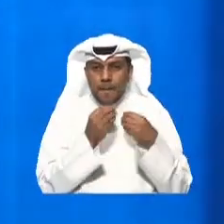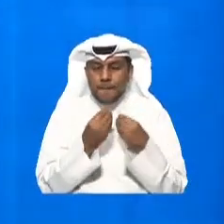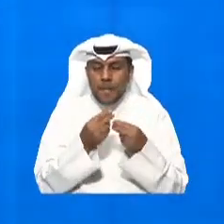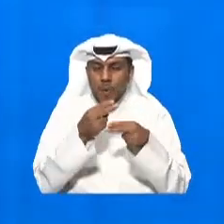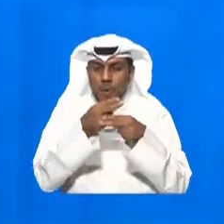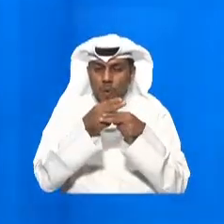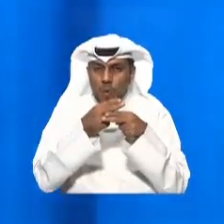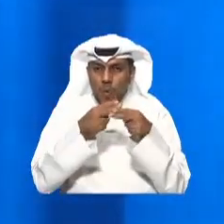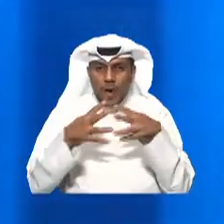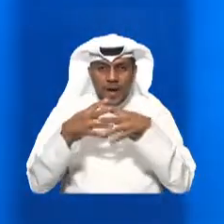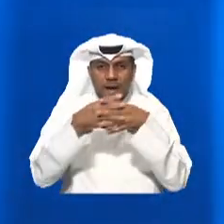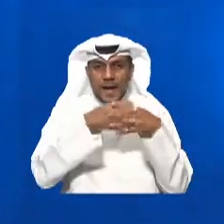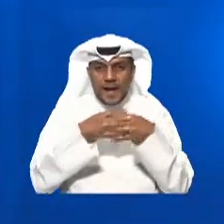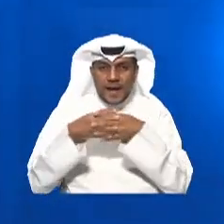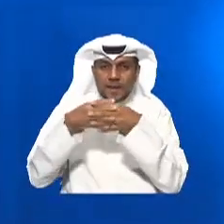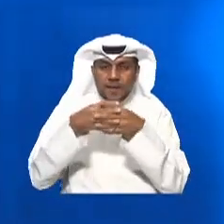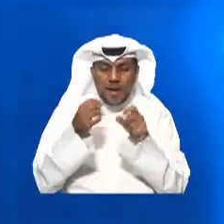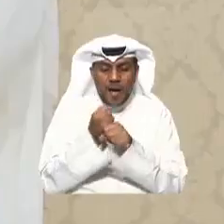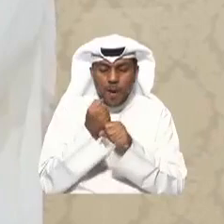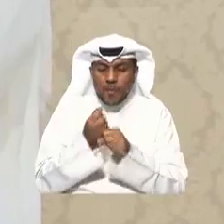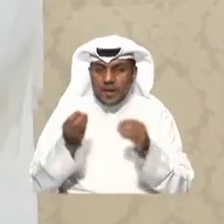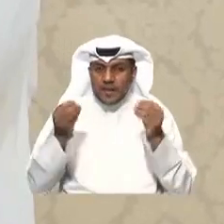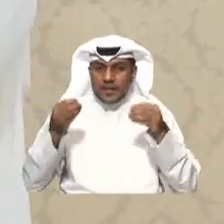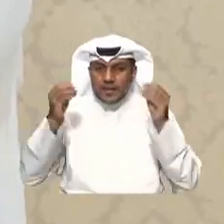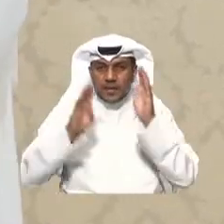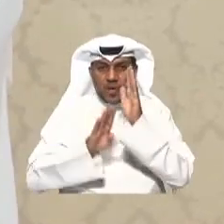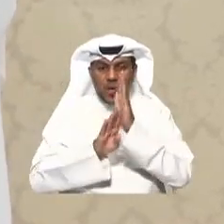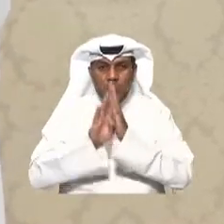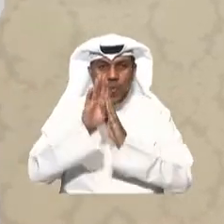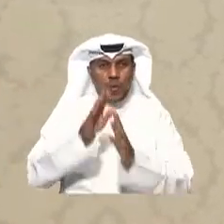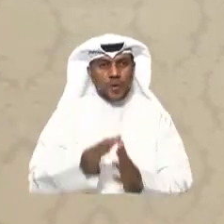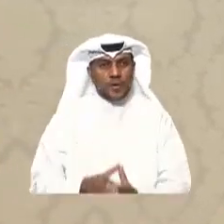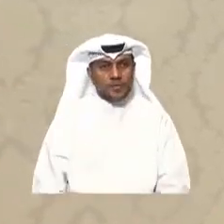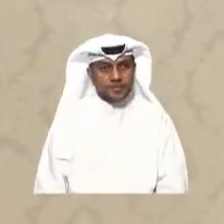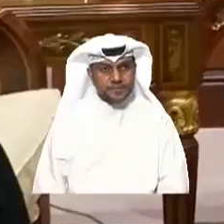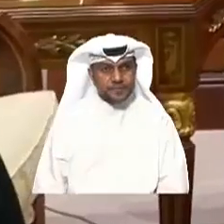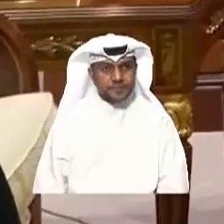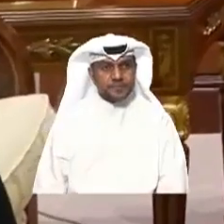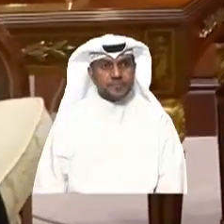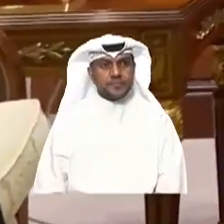تربط البلدين الصديقين المزيد من التطوريه والازدهار